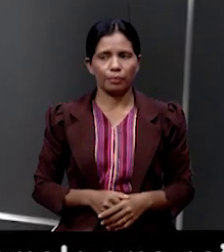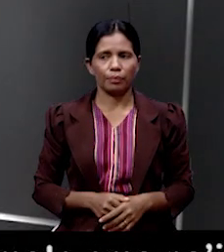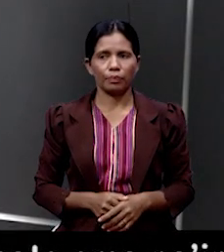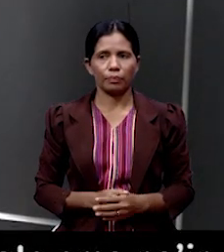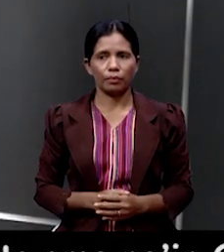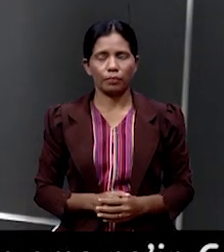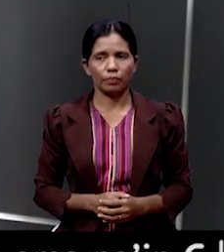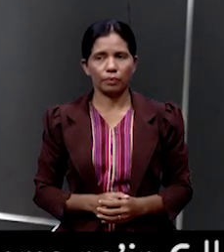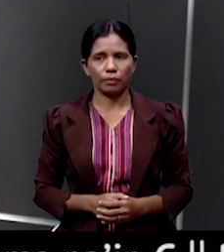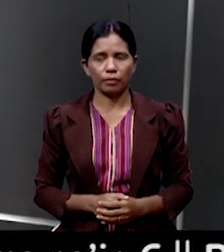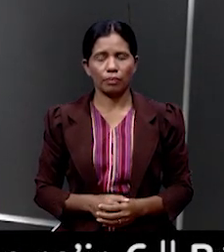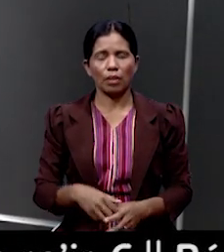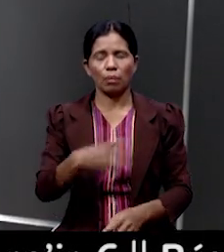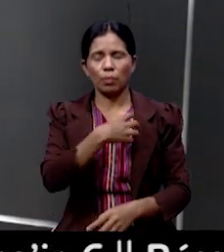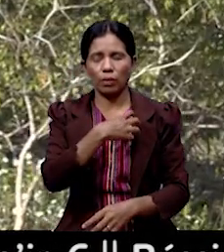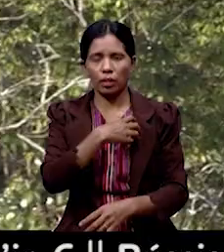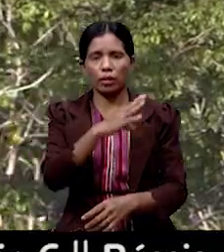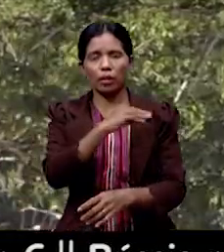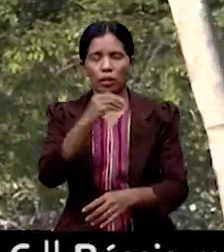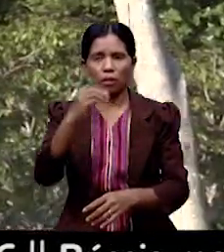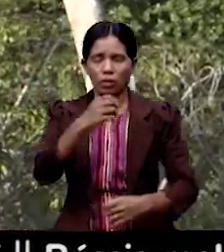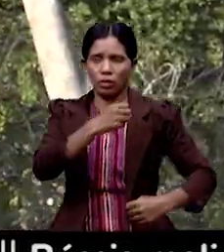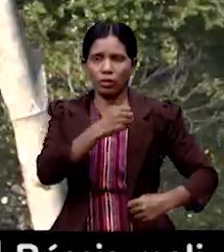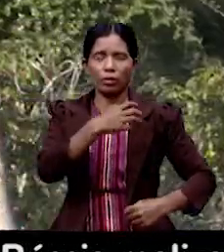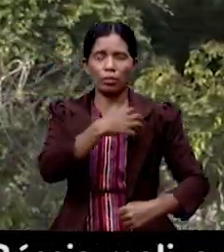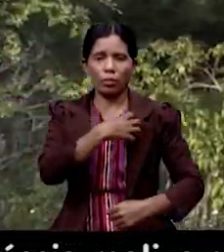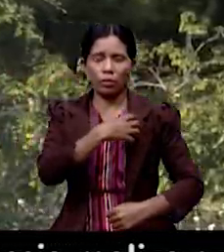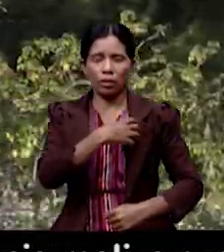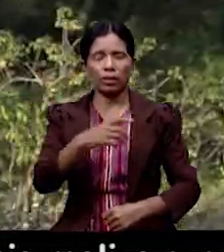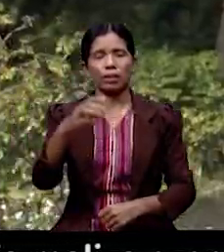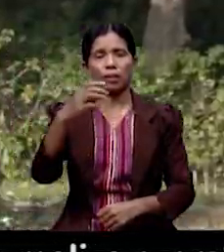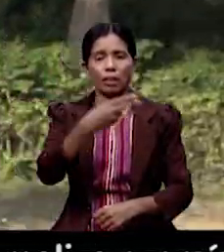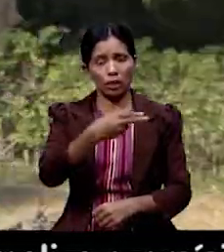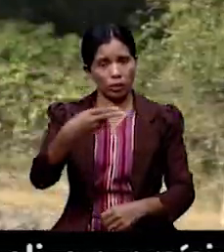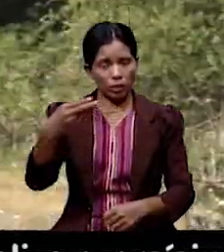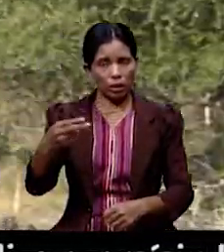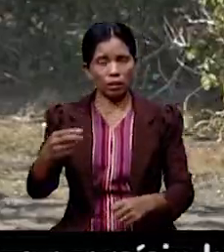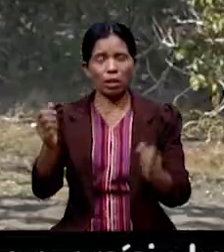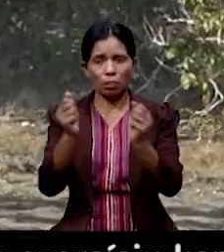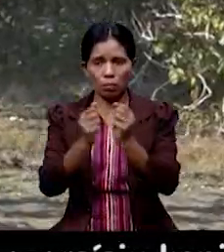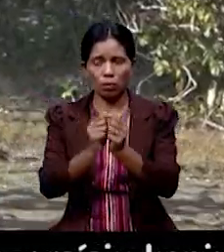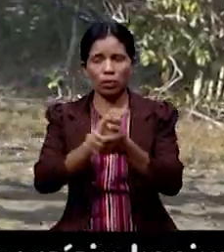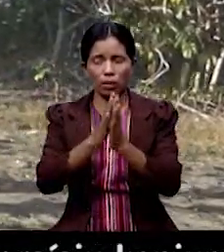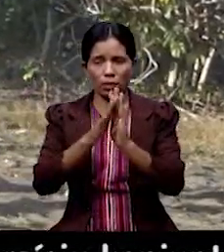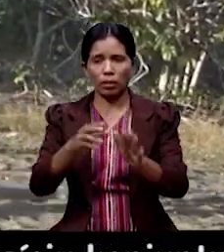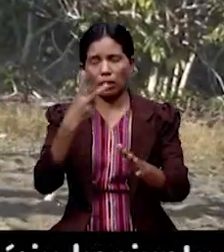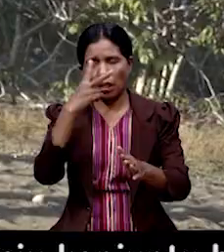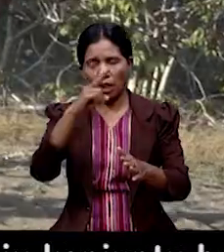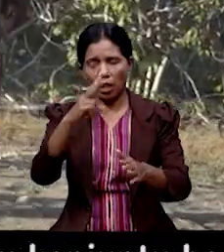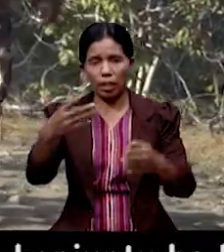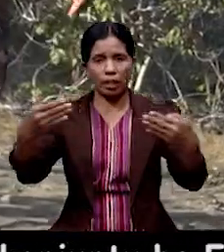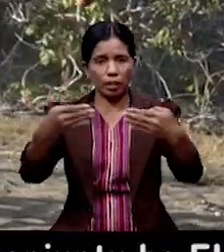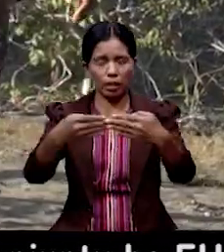Sahat Sitorus ateten peniteli ho TNI tengki manteng amizade no laso amizade nebe diak ho di kontrola linya fronteira entre